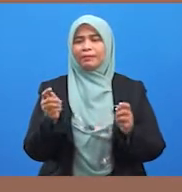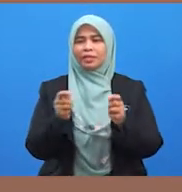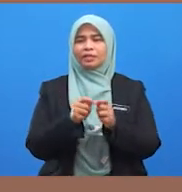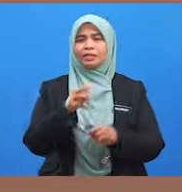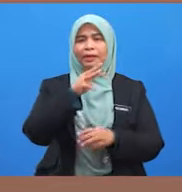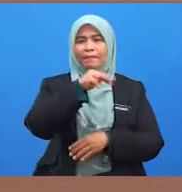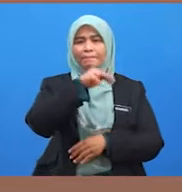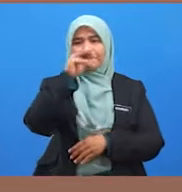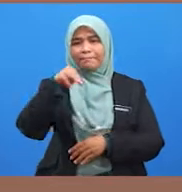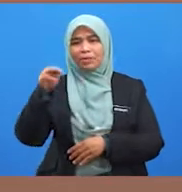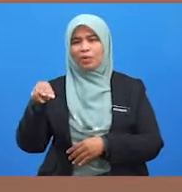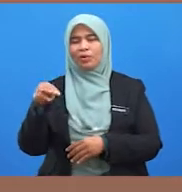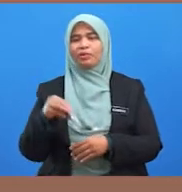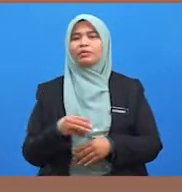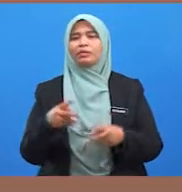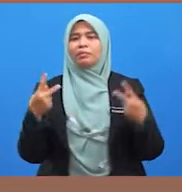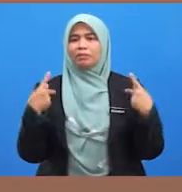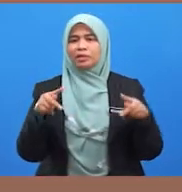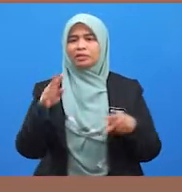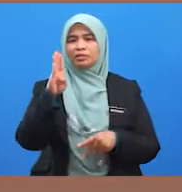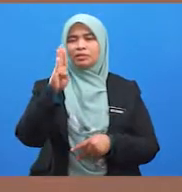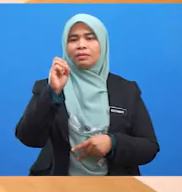pasar borong, kedai runcit dan gerai.